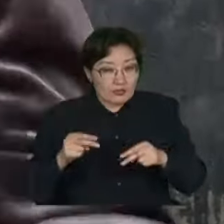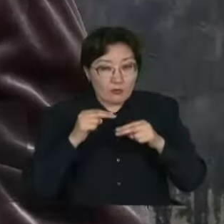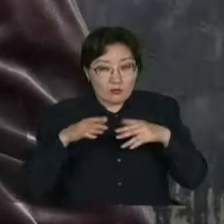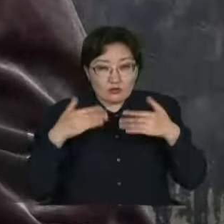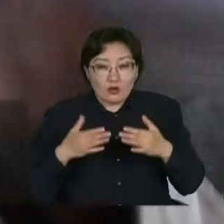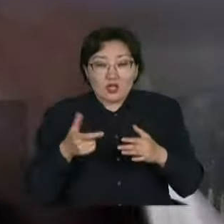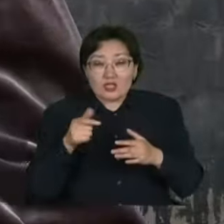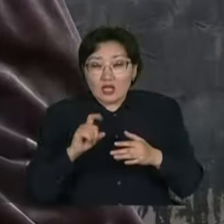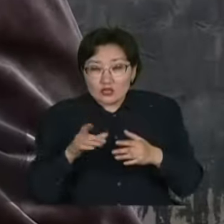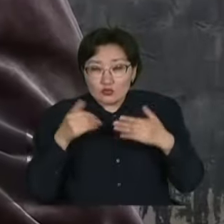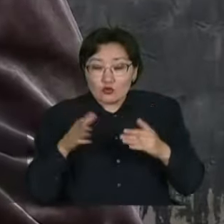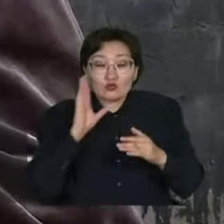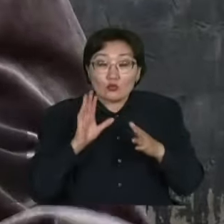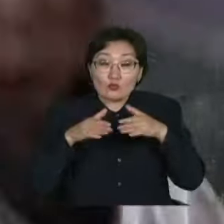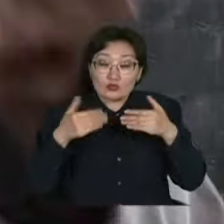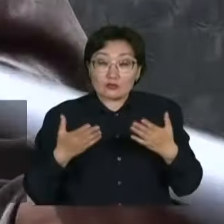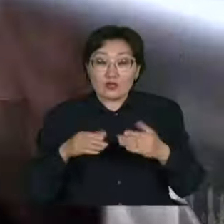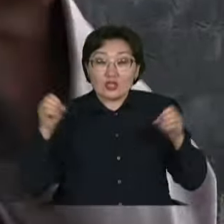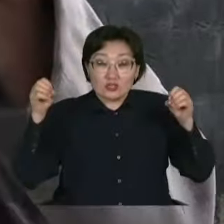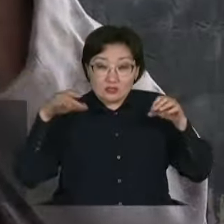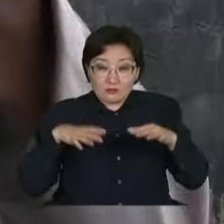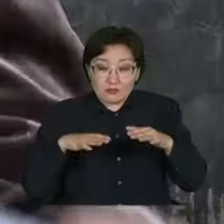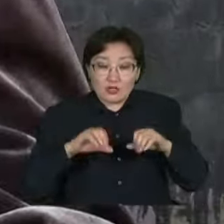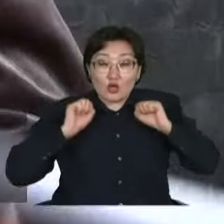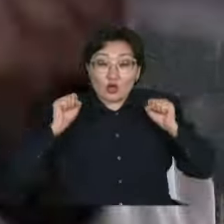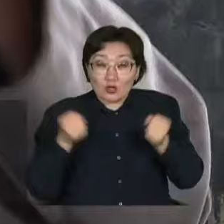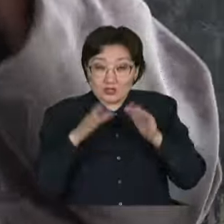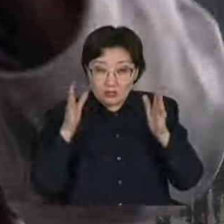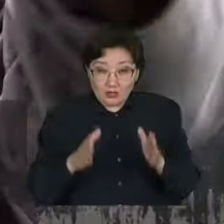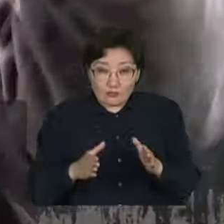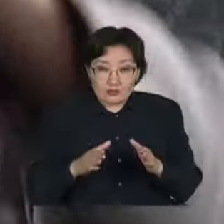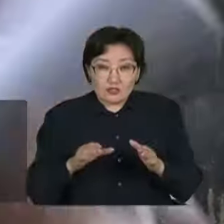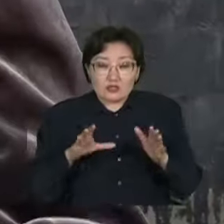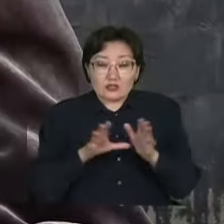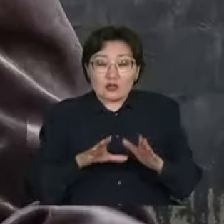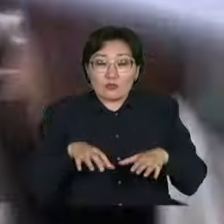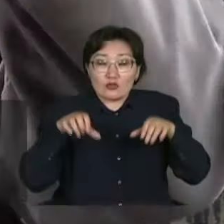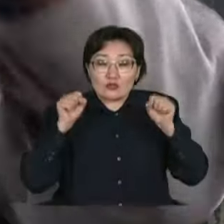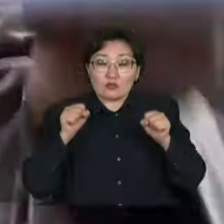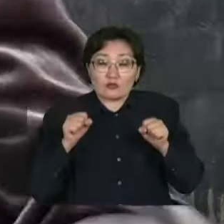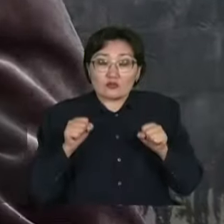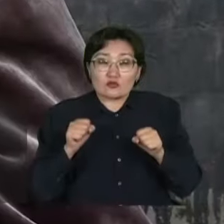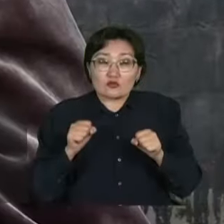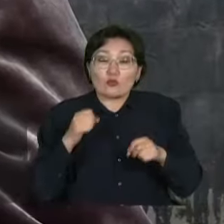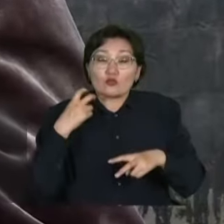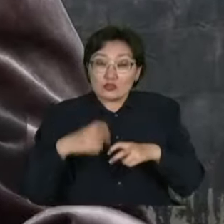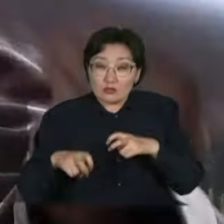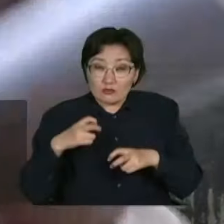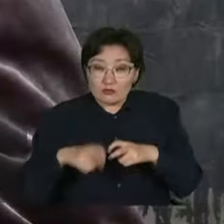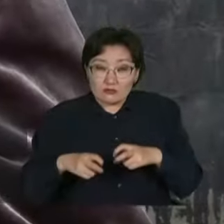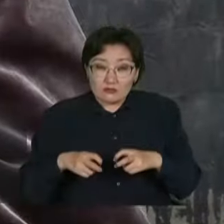я газымыз жоқ, я суымыз жоқ, я светіміз, холодильнигіміз күйеді. Мына бір күптей светтен жылт-жылт жауын жауса өшіп қалады,